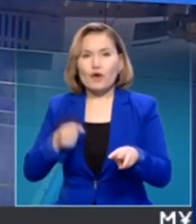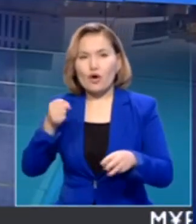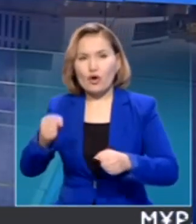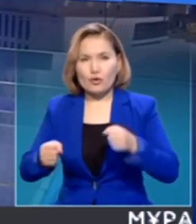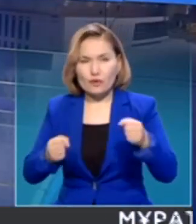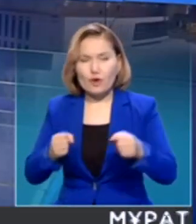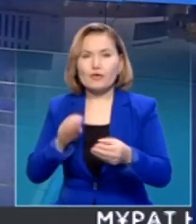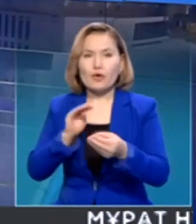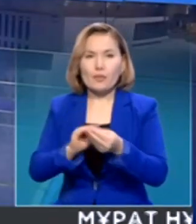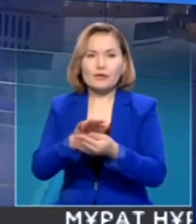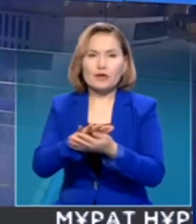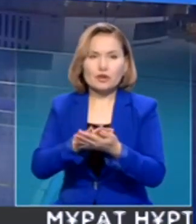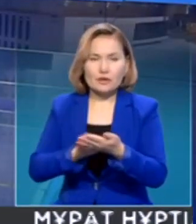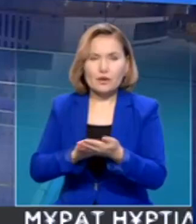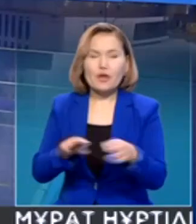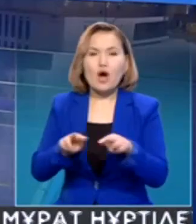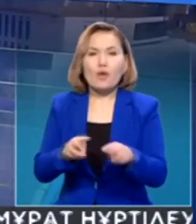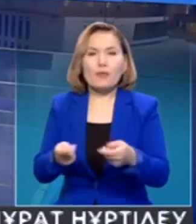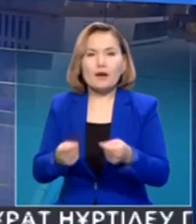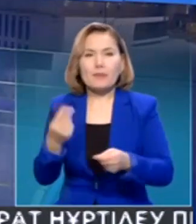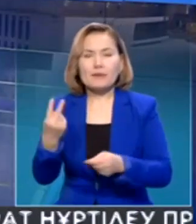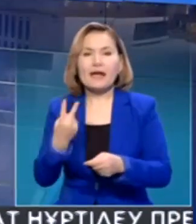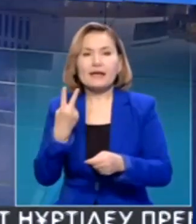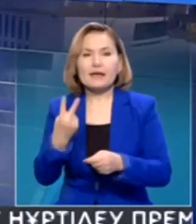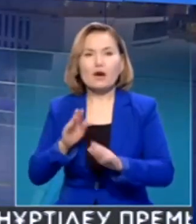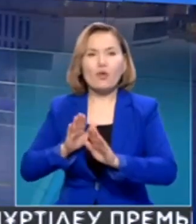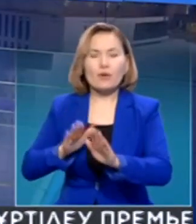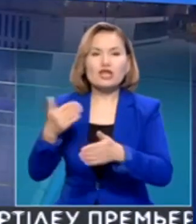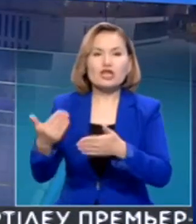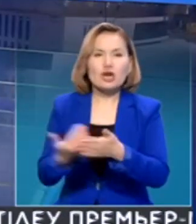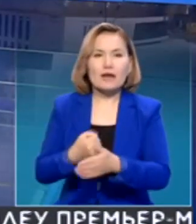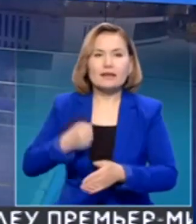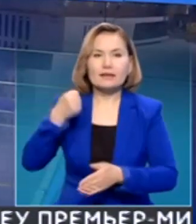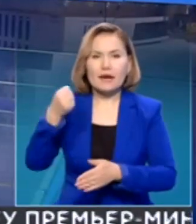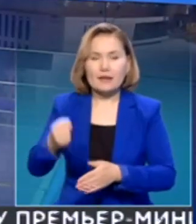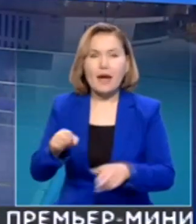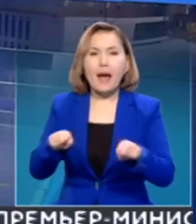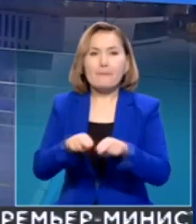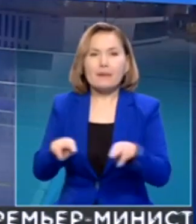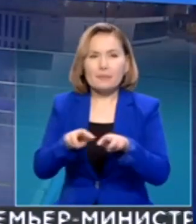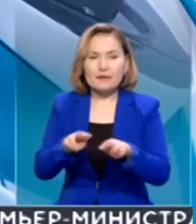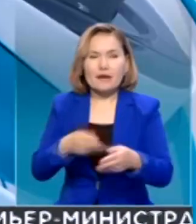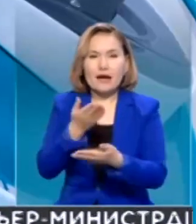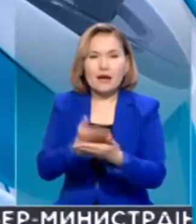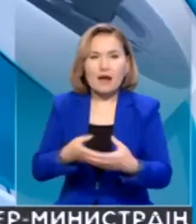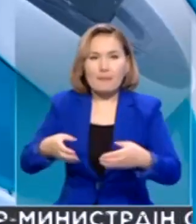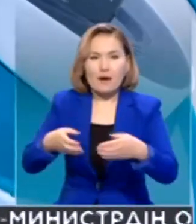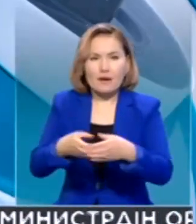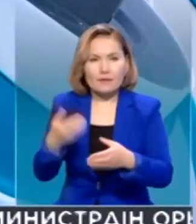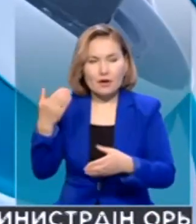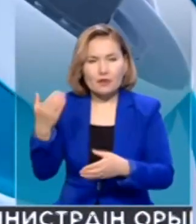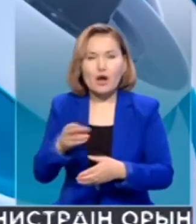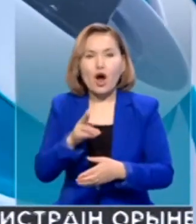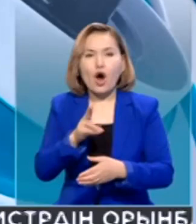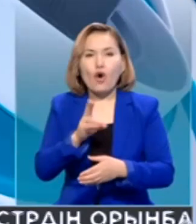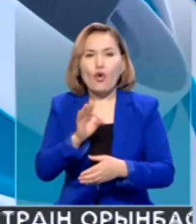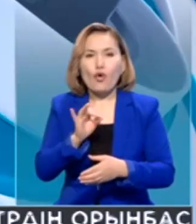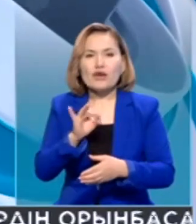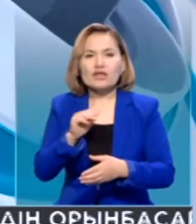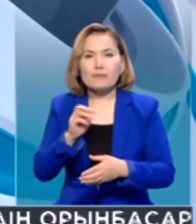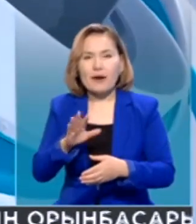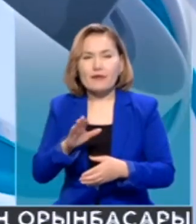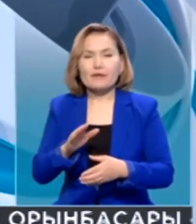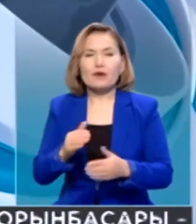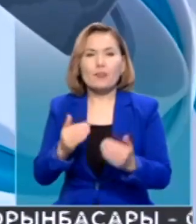ауыс-түйіс түстен күйінде жалғасты. Үкімет басшысының екі орынбасары жаңадан тағайындалды. Премьер-министр кеңсесінің басшысы Ғалымжан Қойшыбаев, бұдан